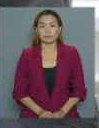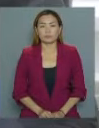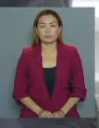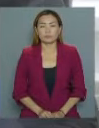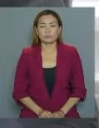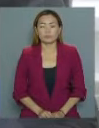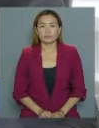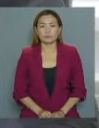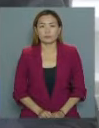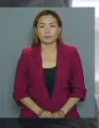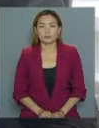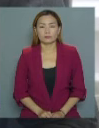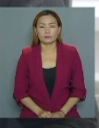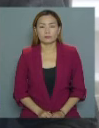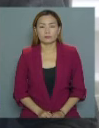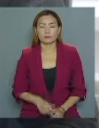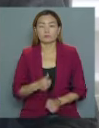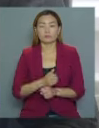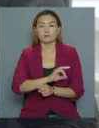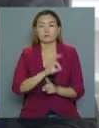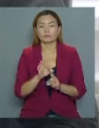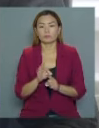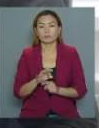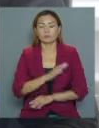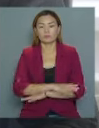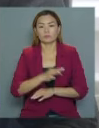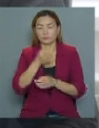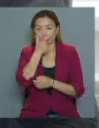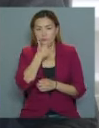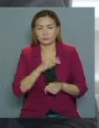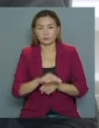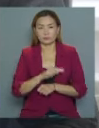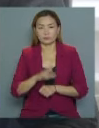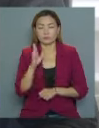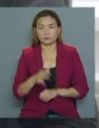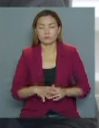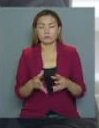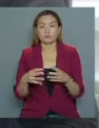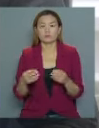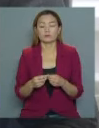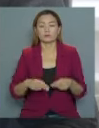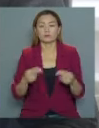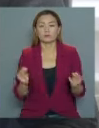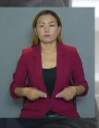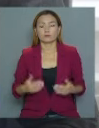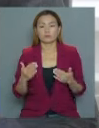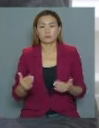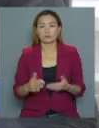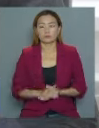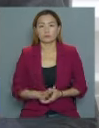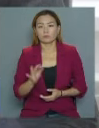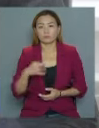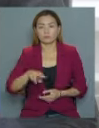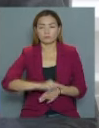Бұл конкурстың негізгі мақсаты адамгершілік құндылықтарды жаңғыртуға және отбасы мен некенің жарамды үлгісін